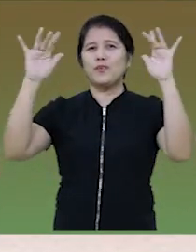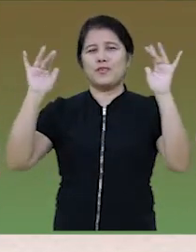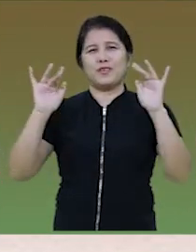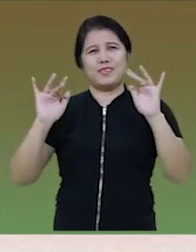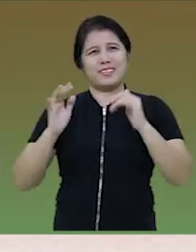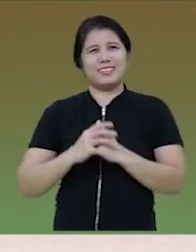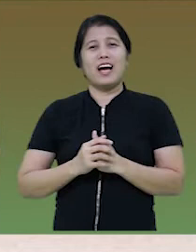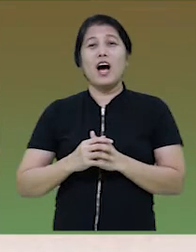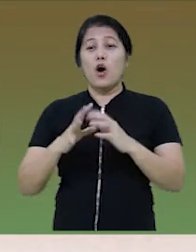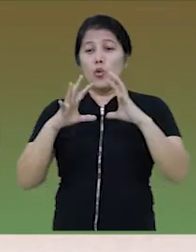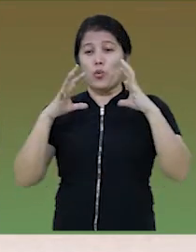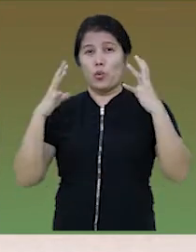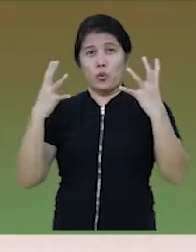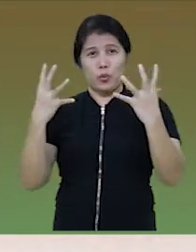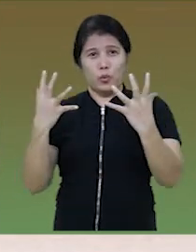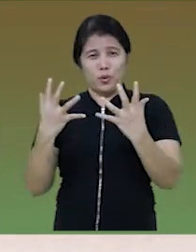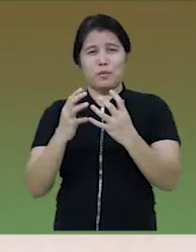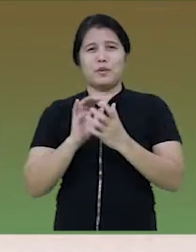lobo.